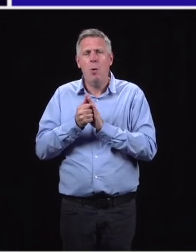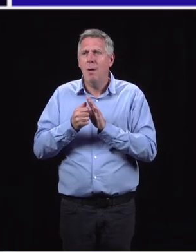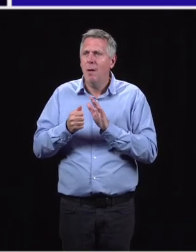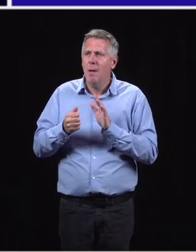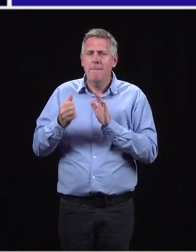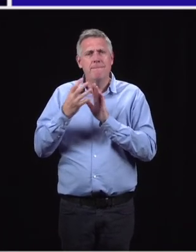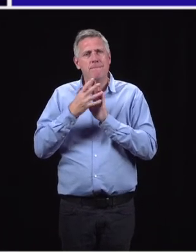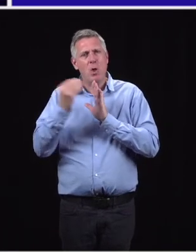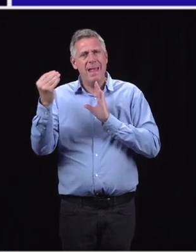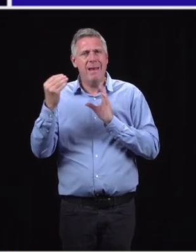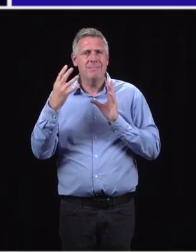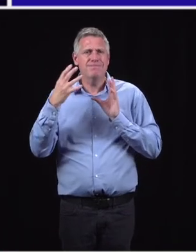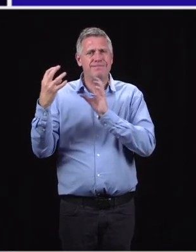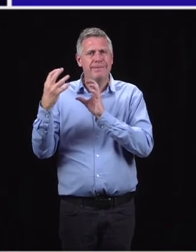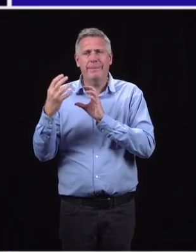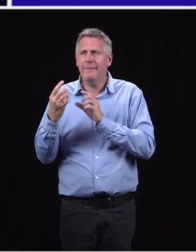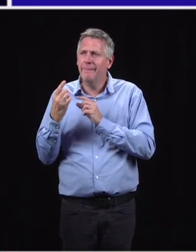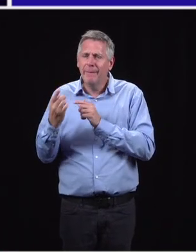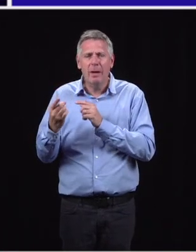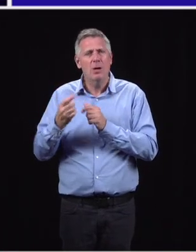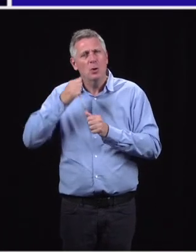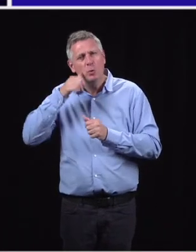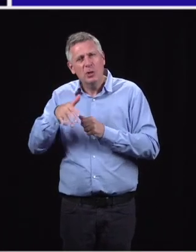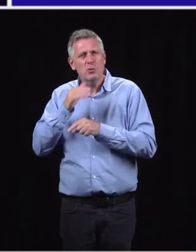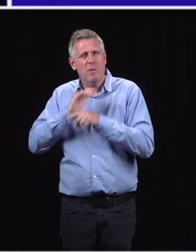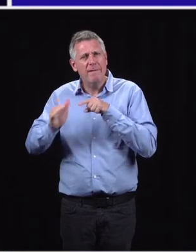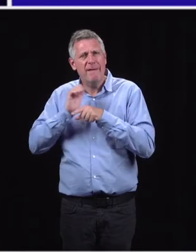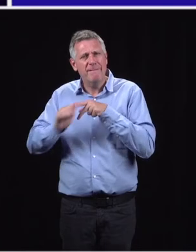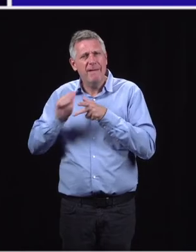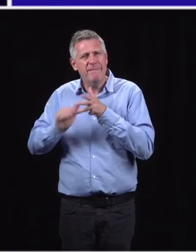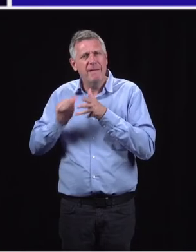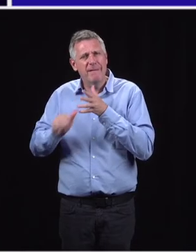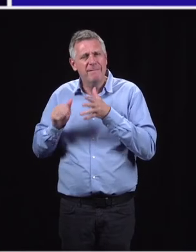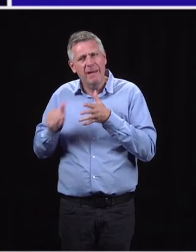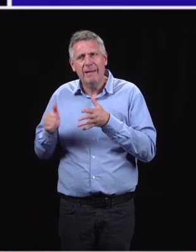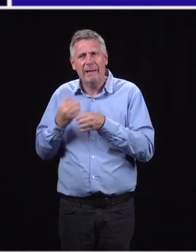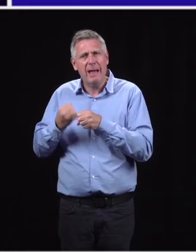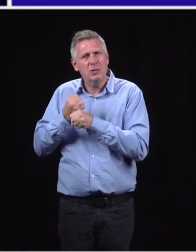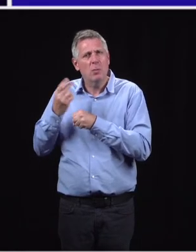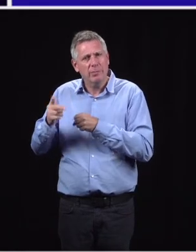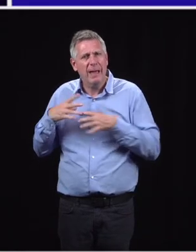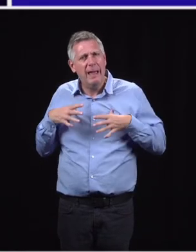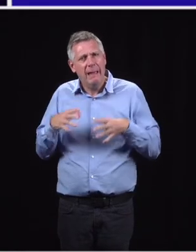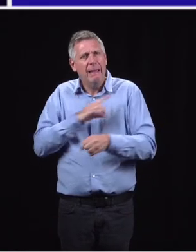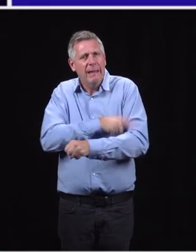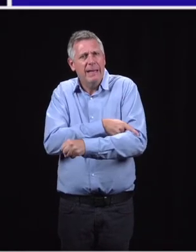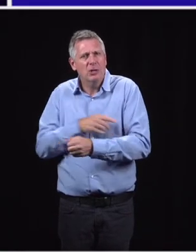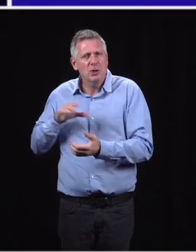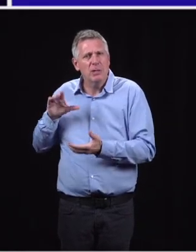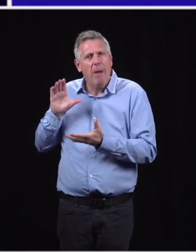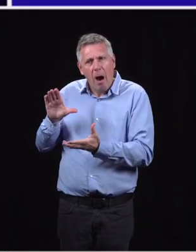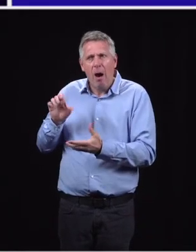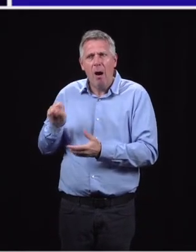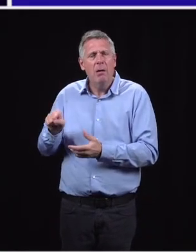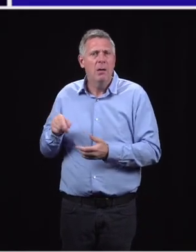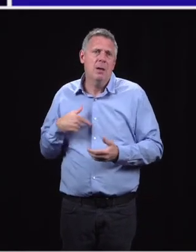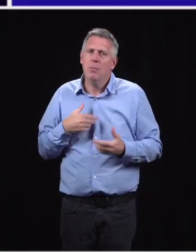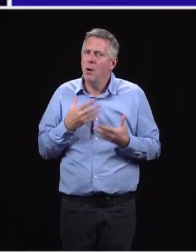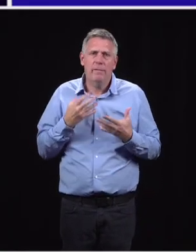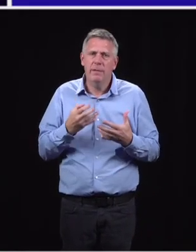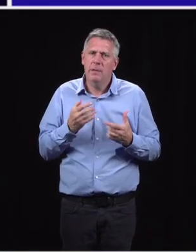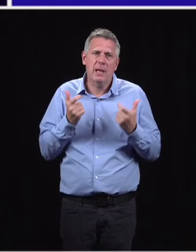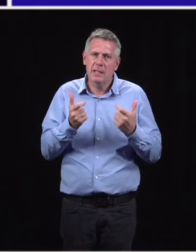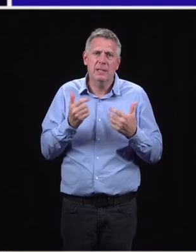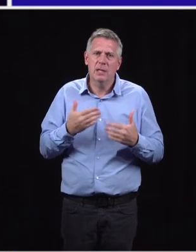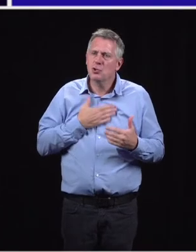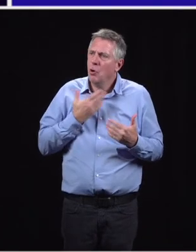créations qu'ils réalisent au quotidien ben ça me ça ça me donne envie de continuer à faire mon job d'égalité des chances parce